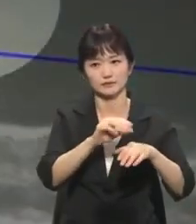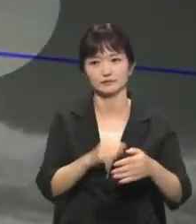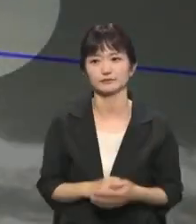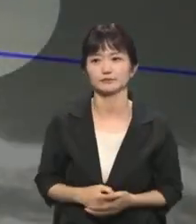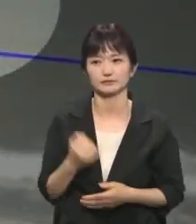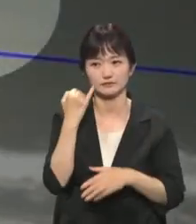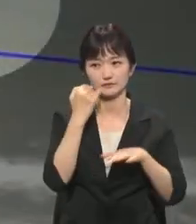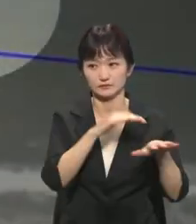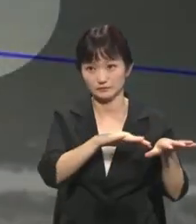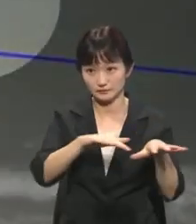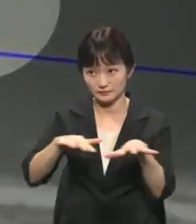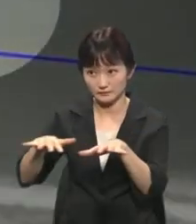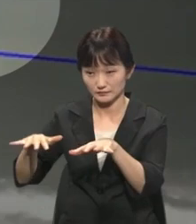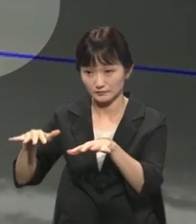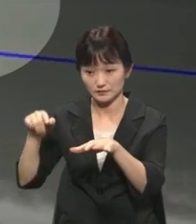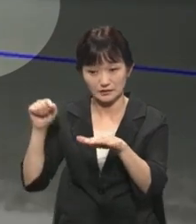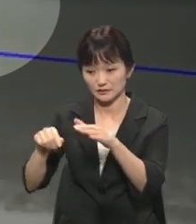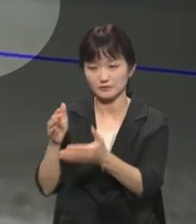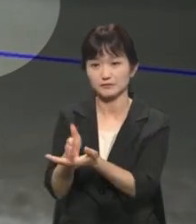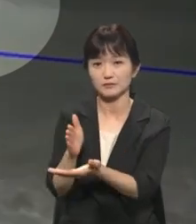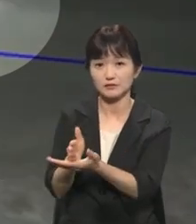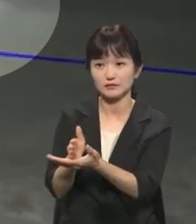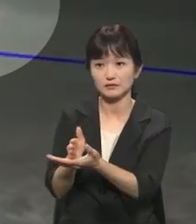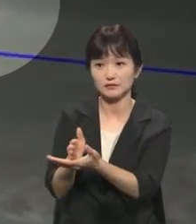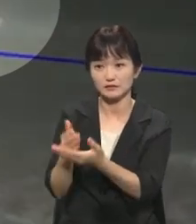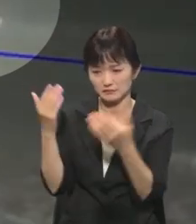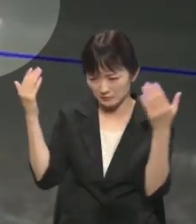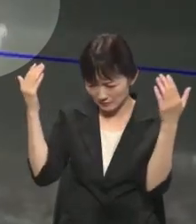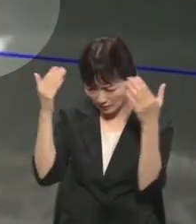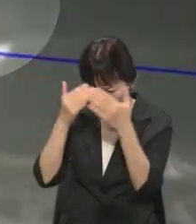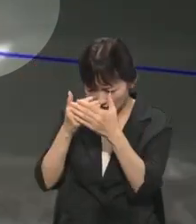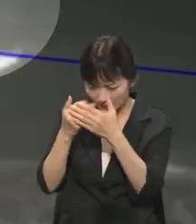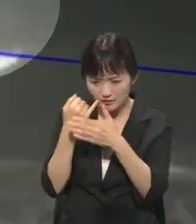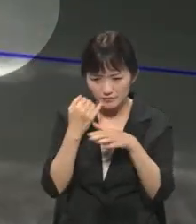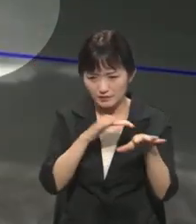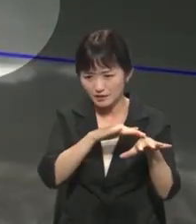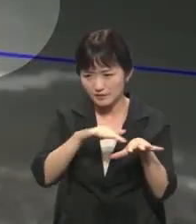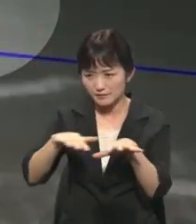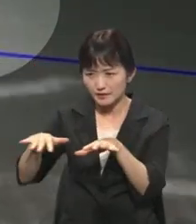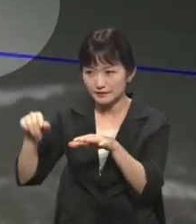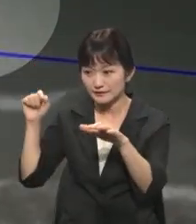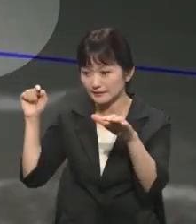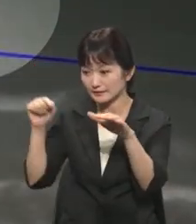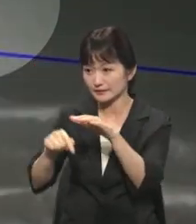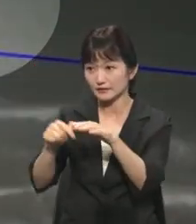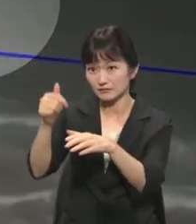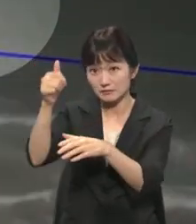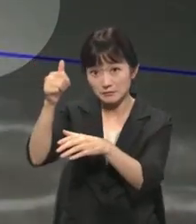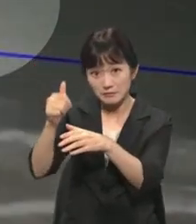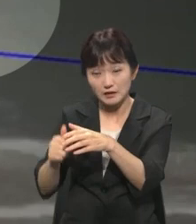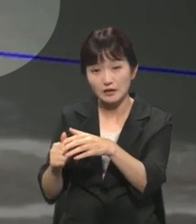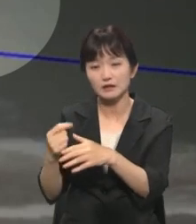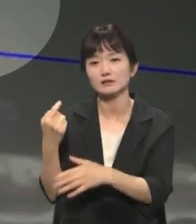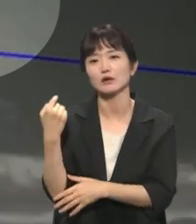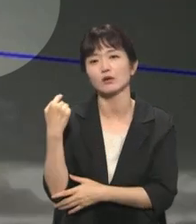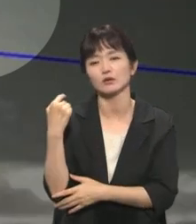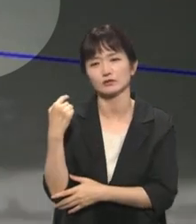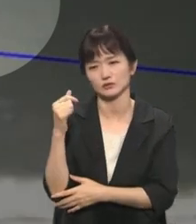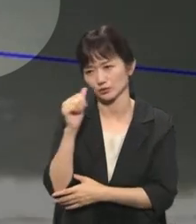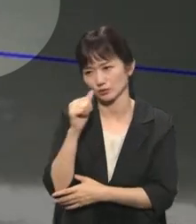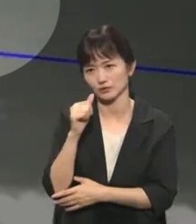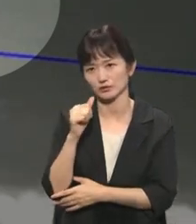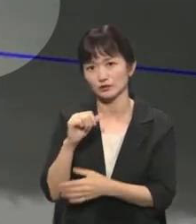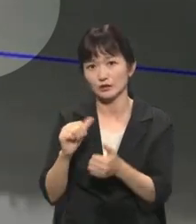빠진 그러니까 네, 못 들어가게 해놓은 상황인데 밤 시간에 이제 바닷가에 들어가가지고 이분 사실 어제도 저희가 소개를 했는데 정말 네. 큰일